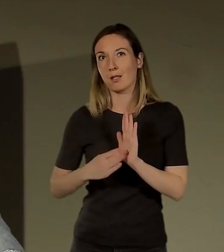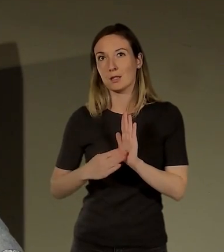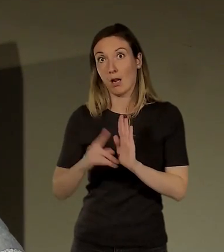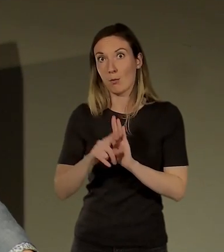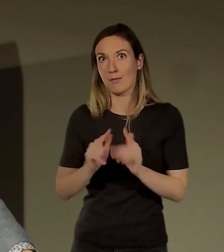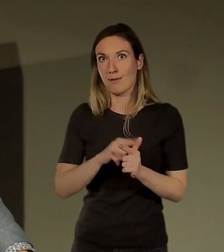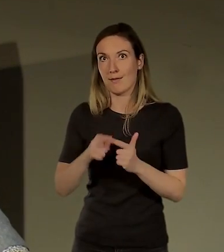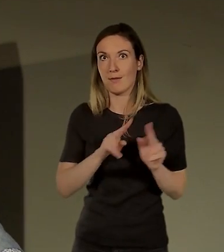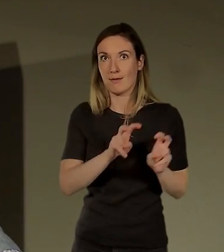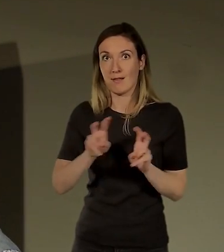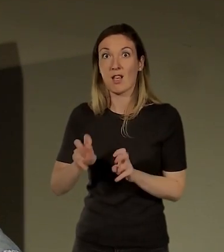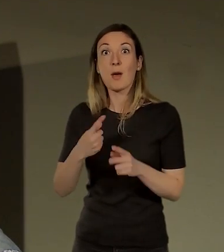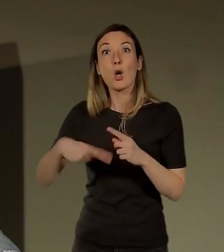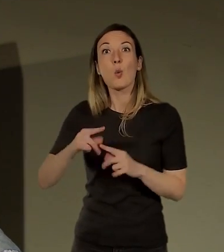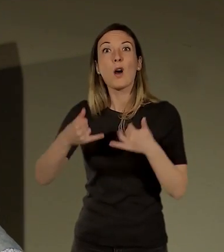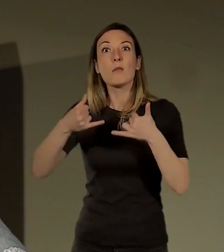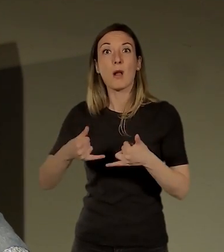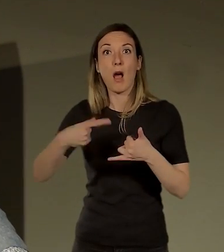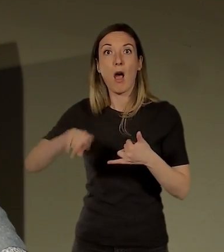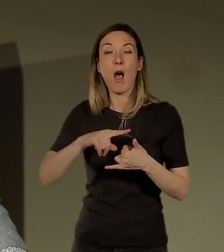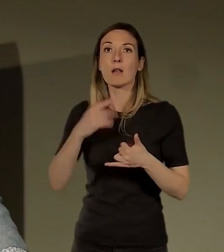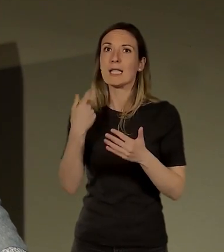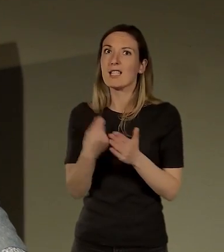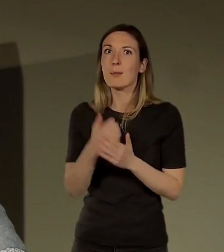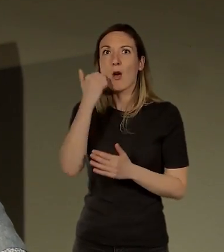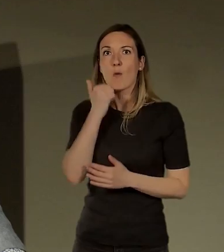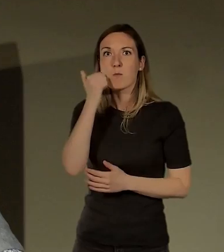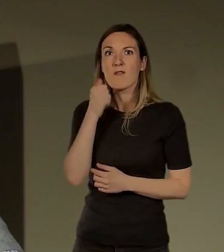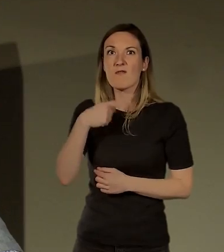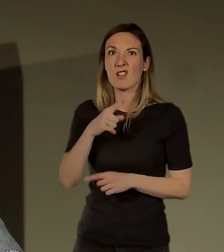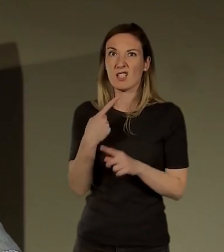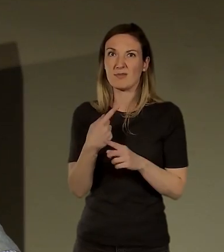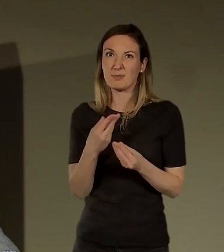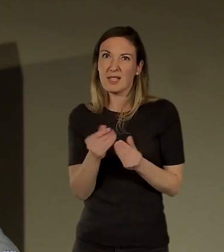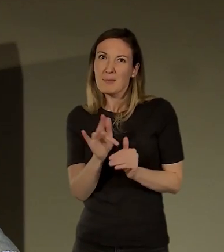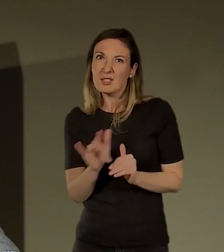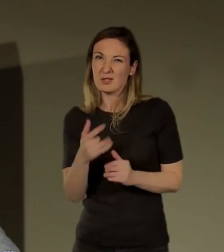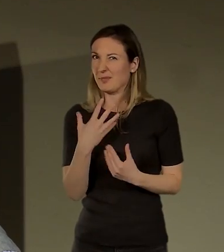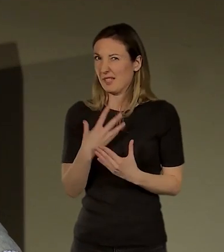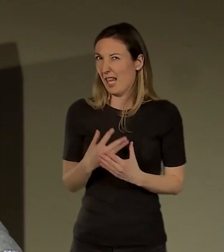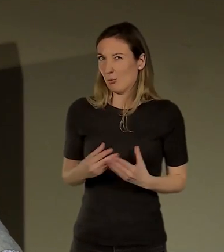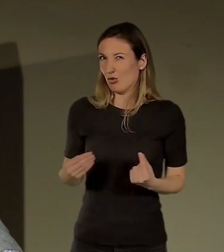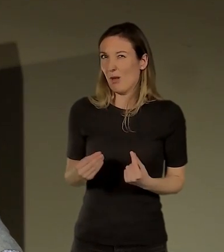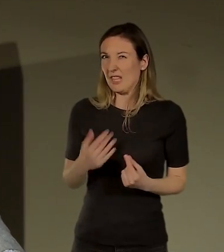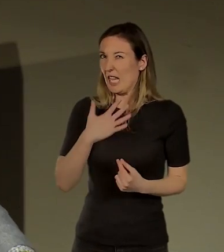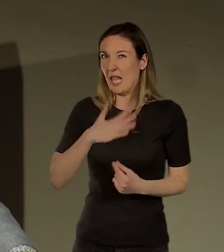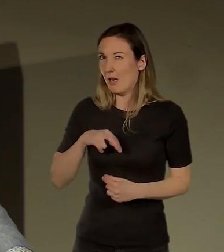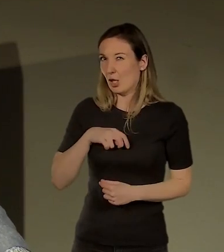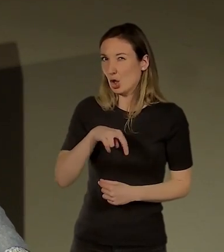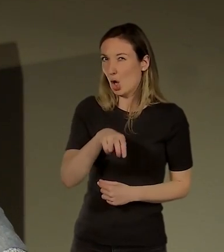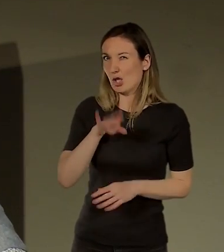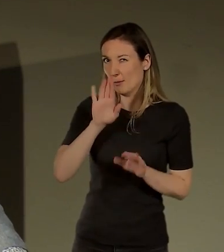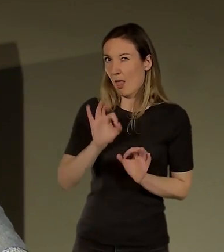Pražany nepříjemným místem, kde se nechtějí zdržovat nebo se jim vyhýbají, ale zároveň budeme probírat i místo, pro které